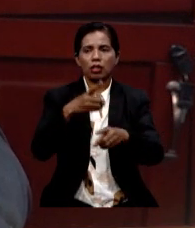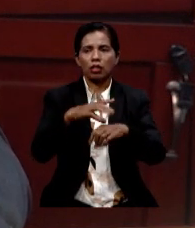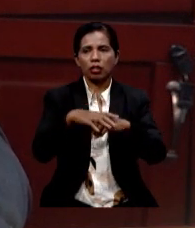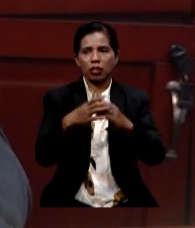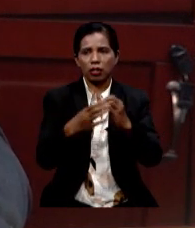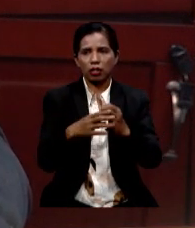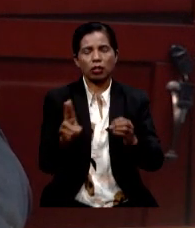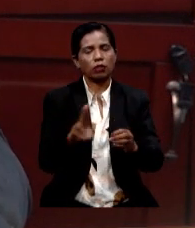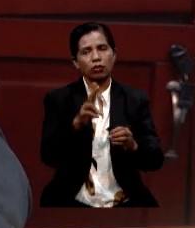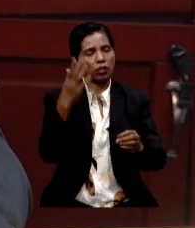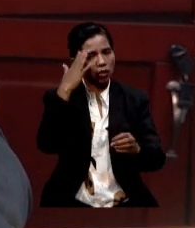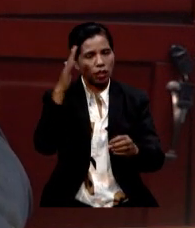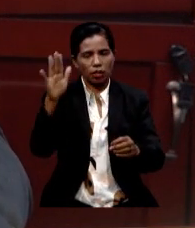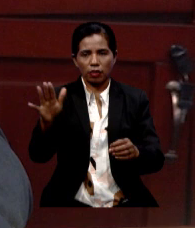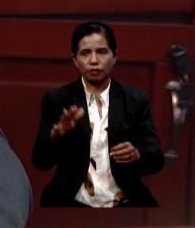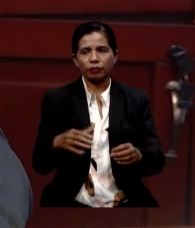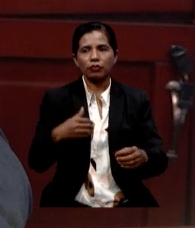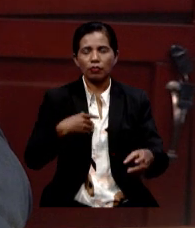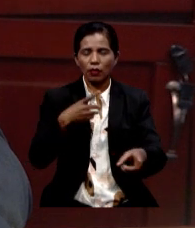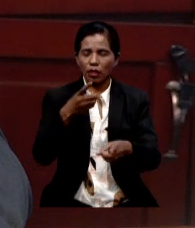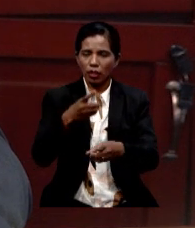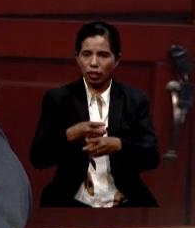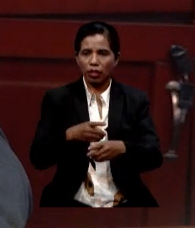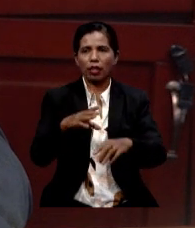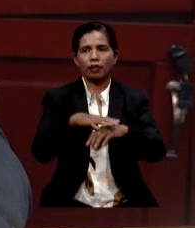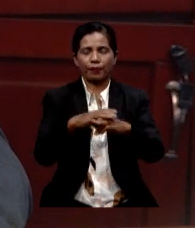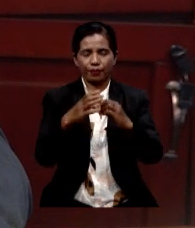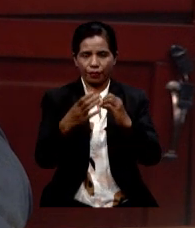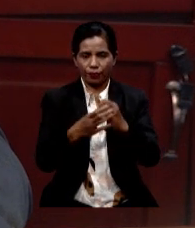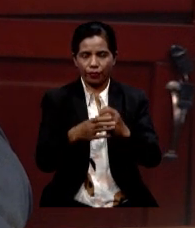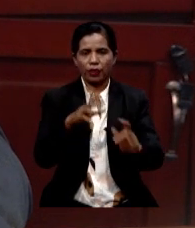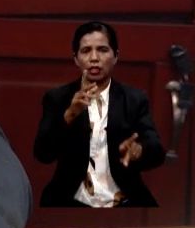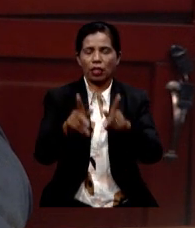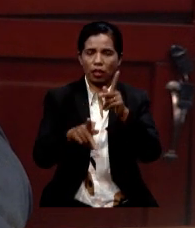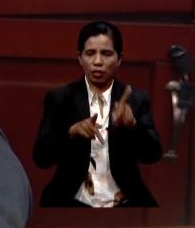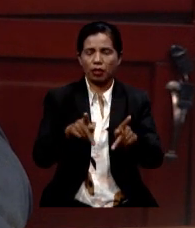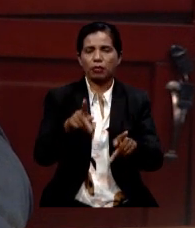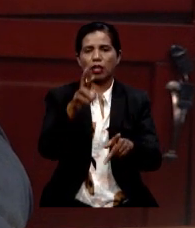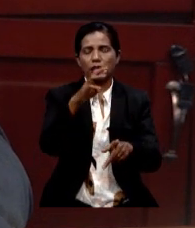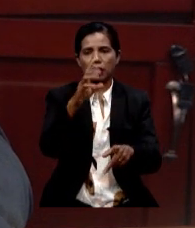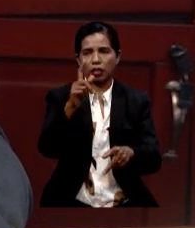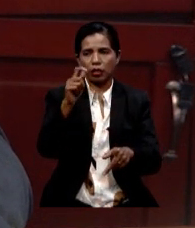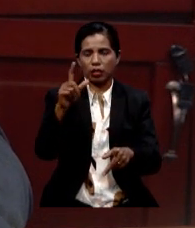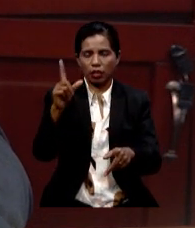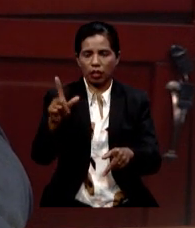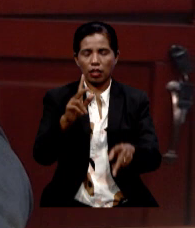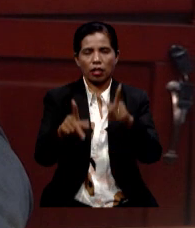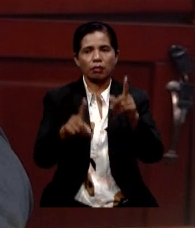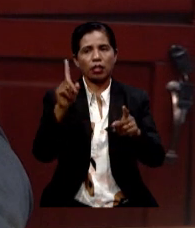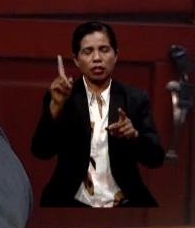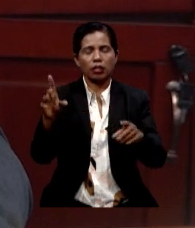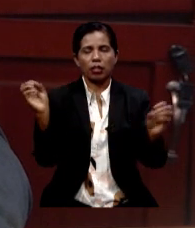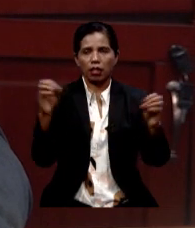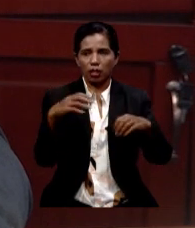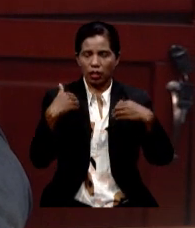pada mizit lah hati ne kata ida di ider itu dia kata itu ne sedang RTR ne ema ida lah ya rai peras